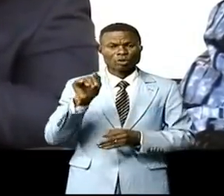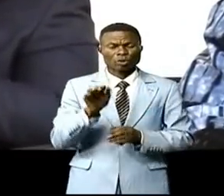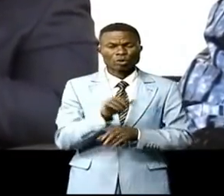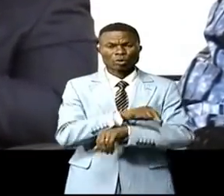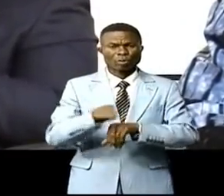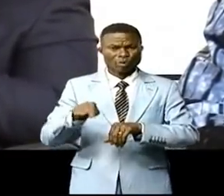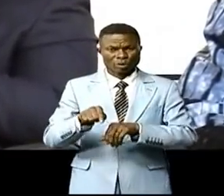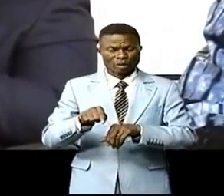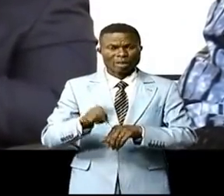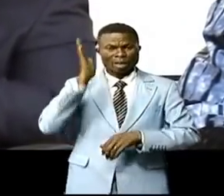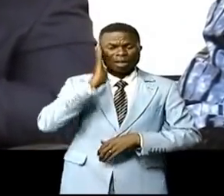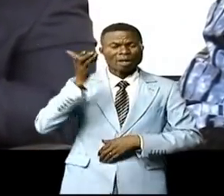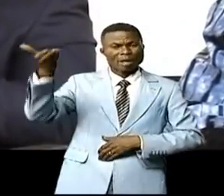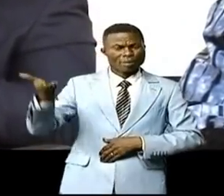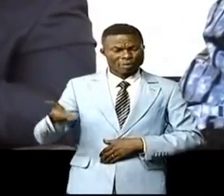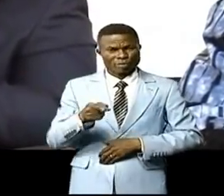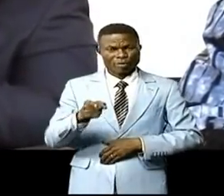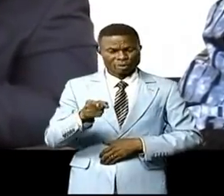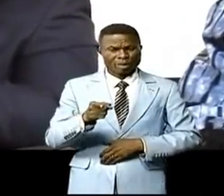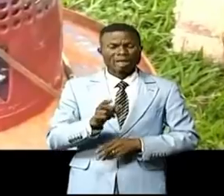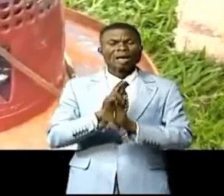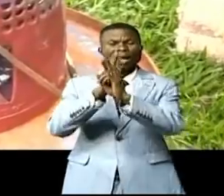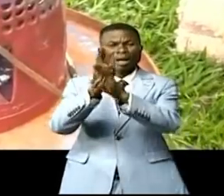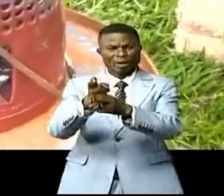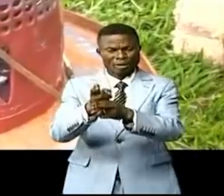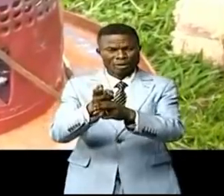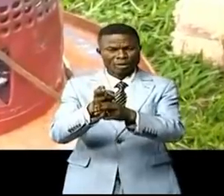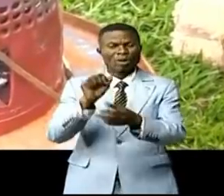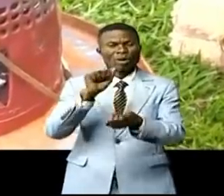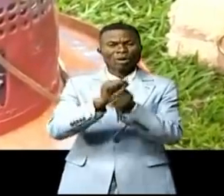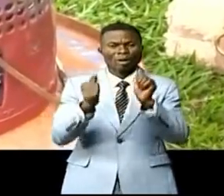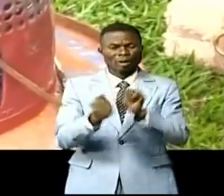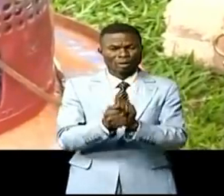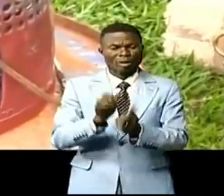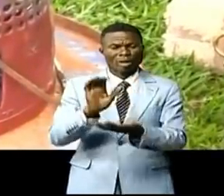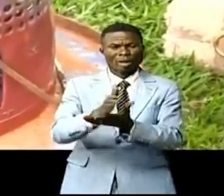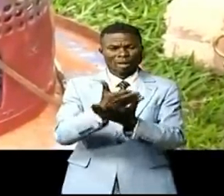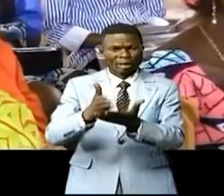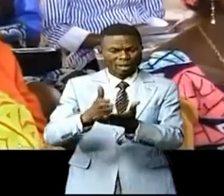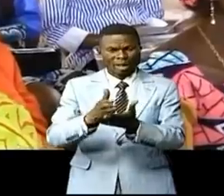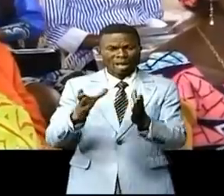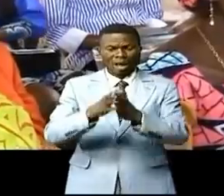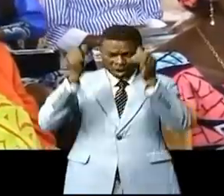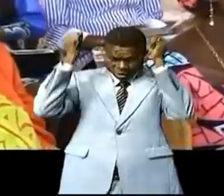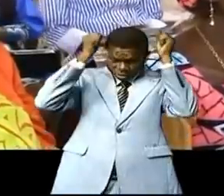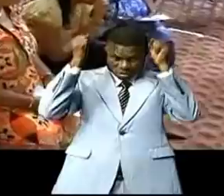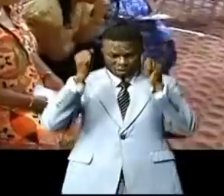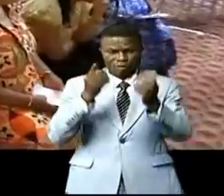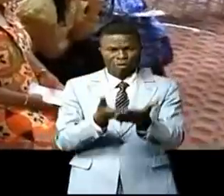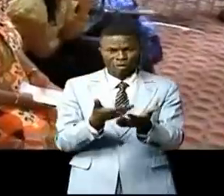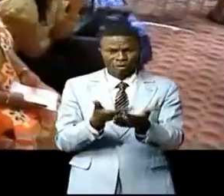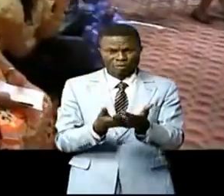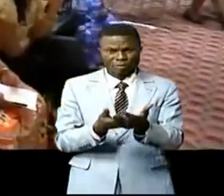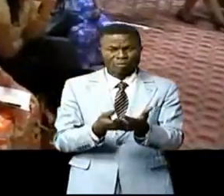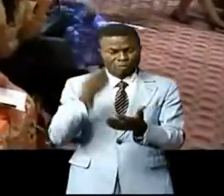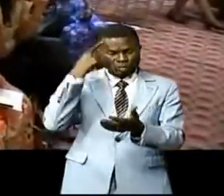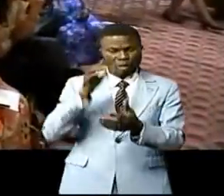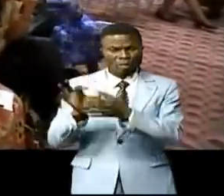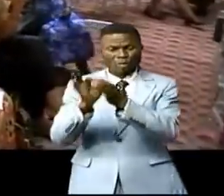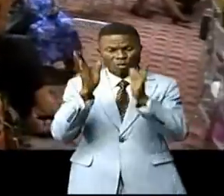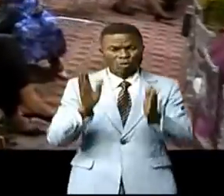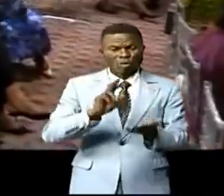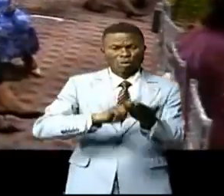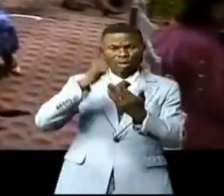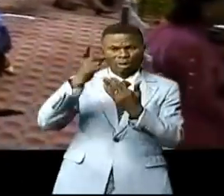cabinet Bienvenue à Kilimani a répondu à la problématique de la cuisson par le bois énergie. Pour le coordonnateur du